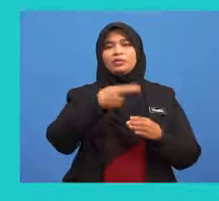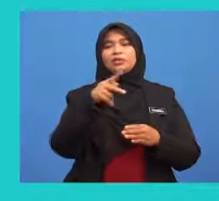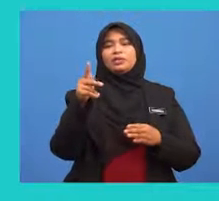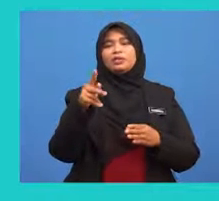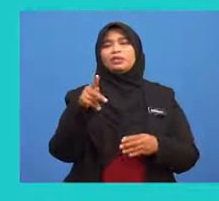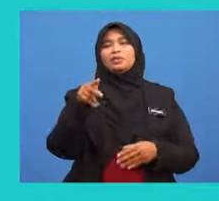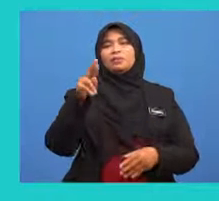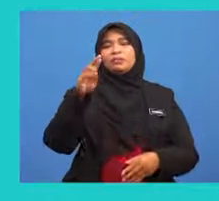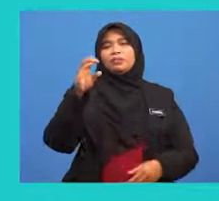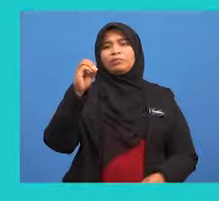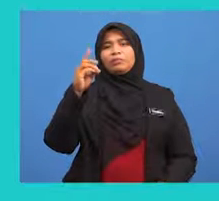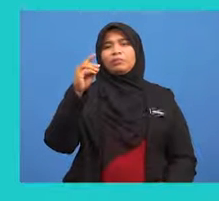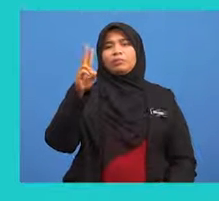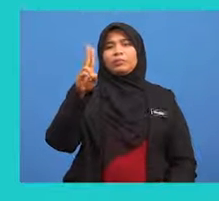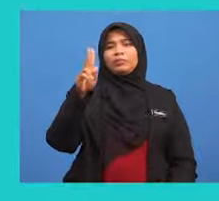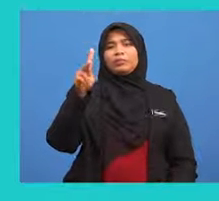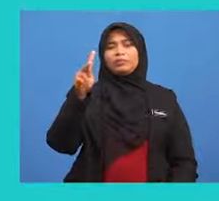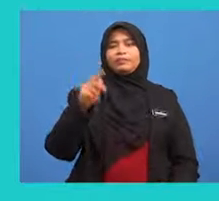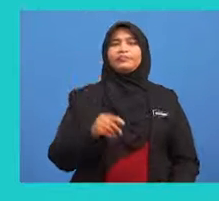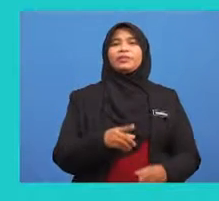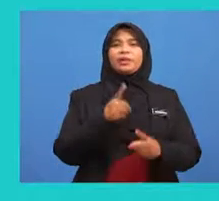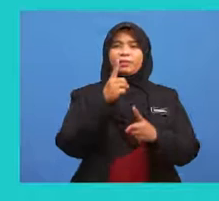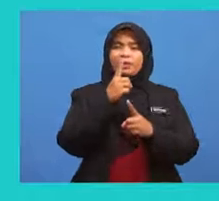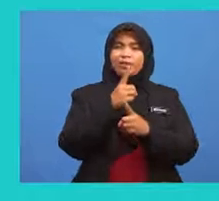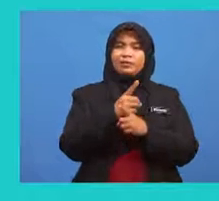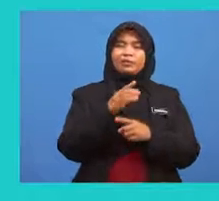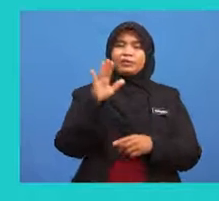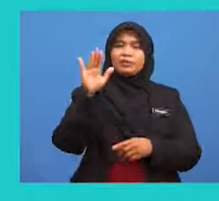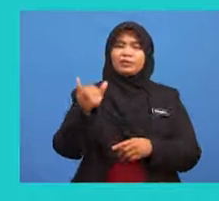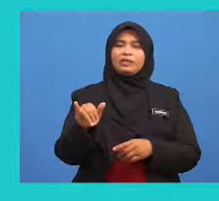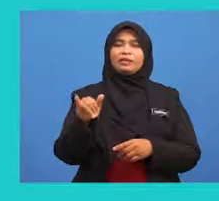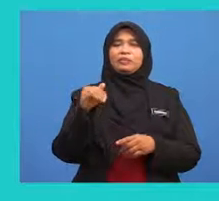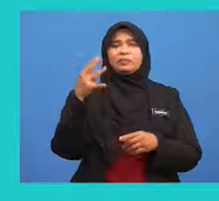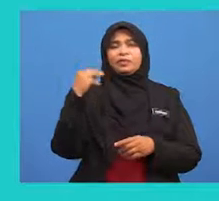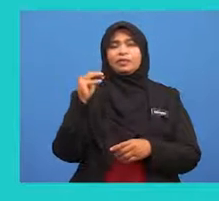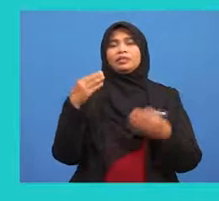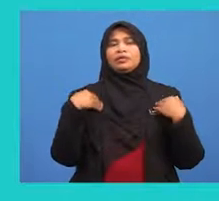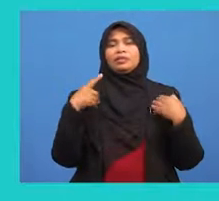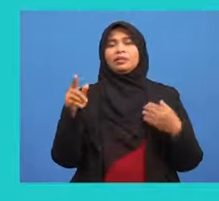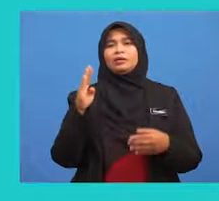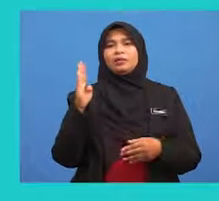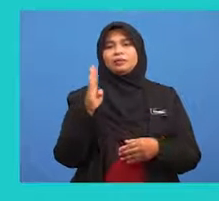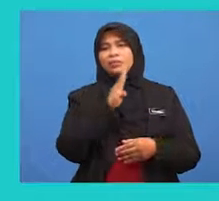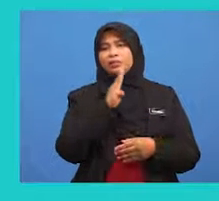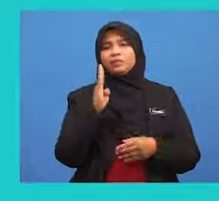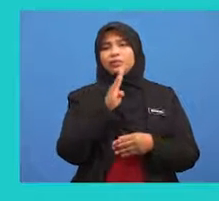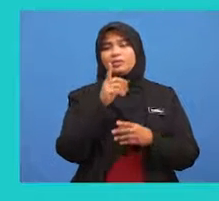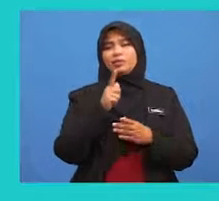produk. Betul kan? Ya, mereka adalah buruh langsung.